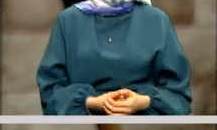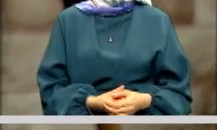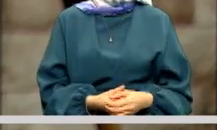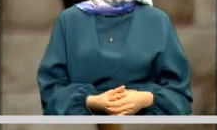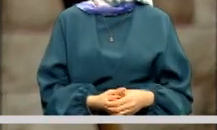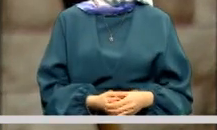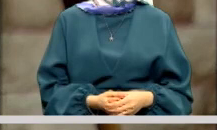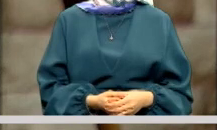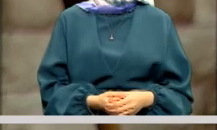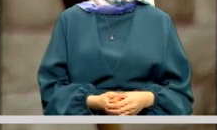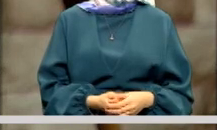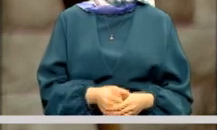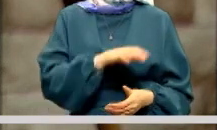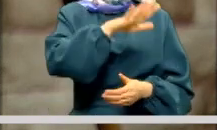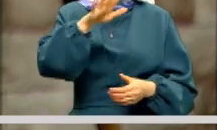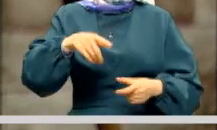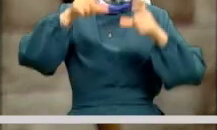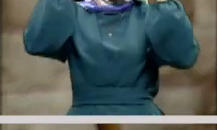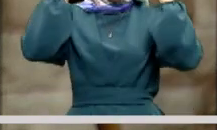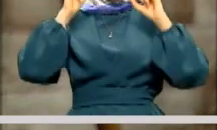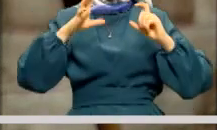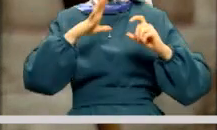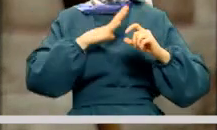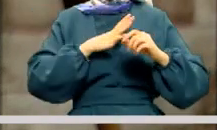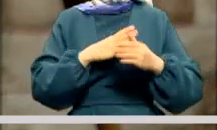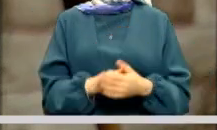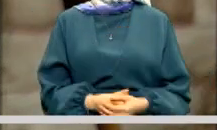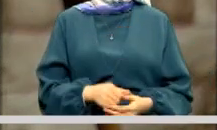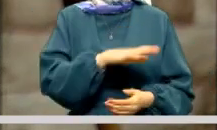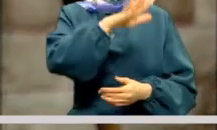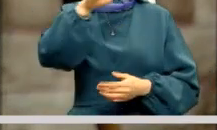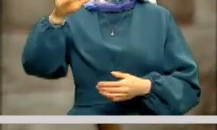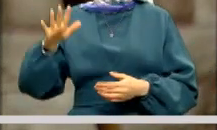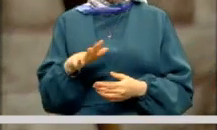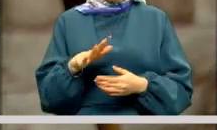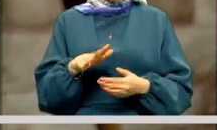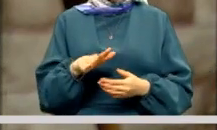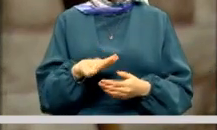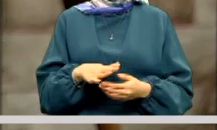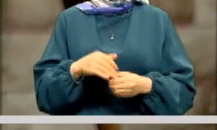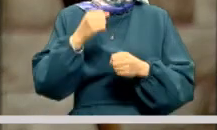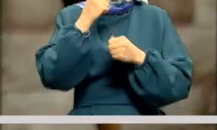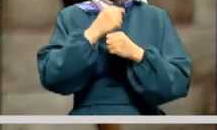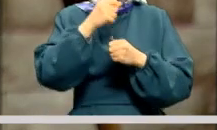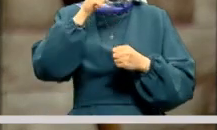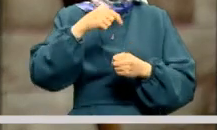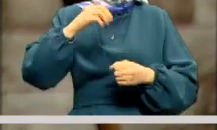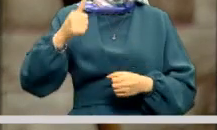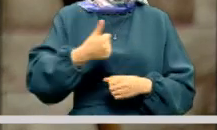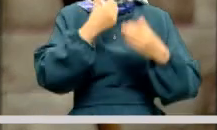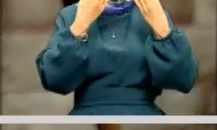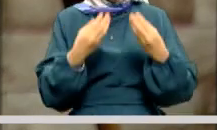Her birimizin sorumluluğu bu noktada ağır Her birimizin ödevi Efendim bu noktada önemli